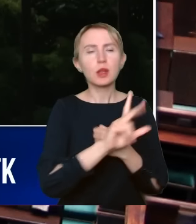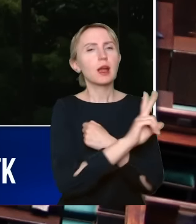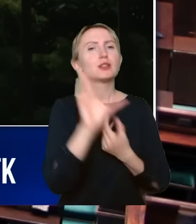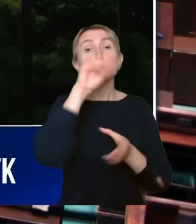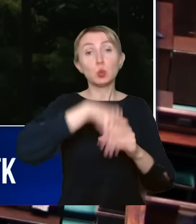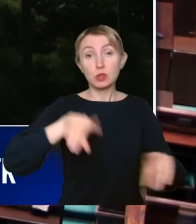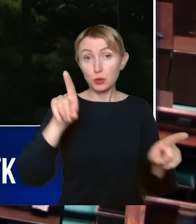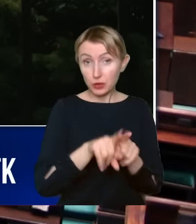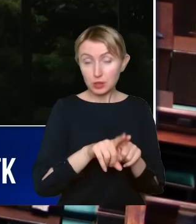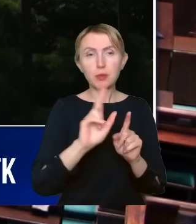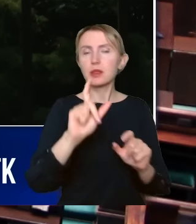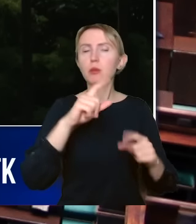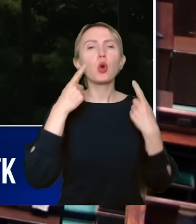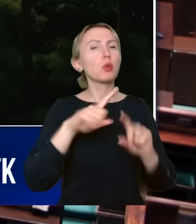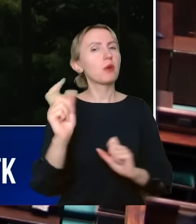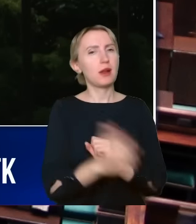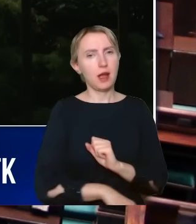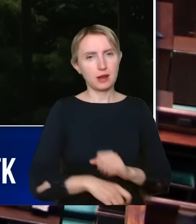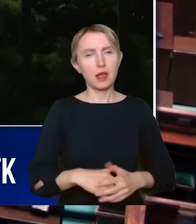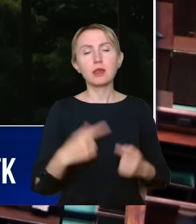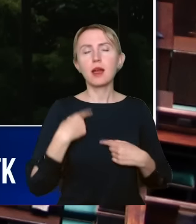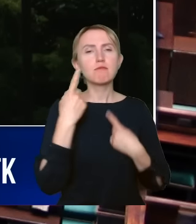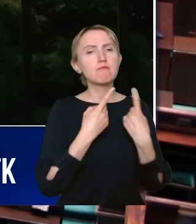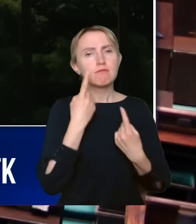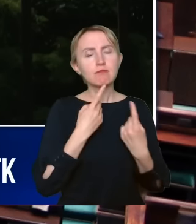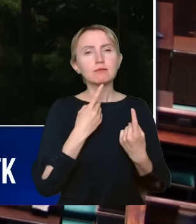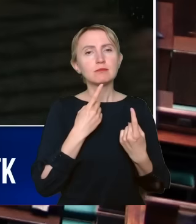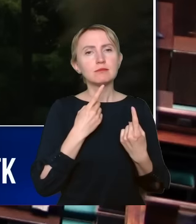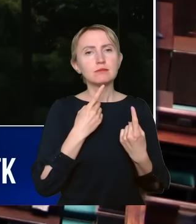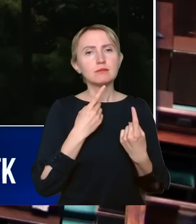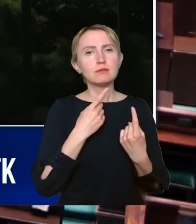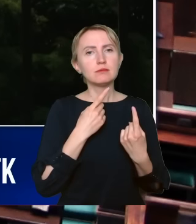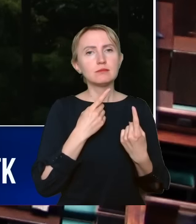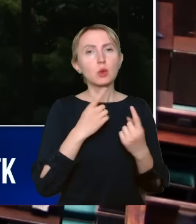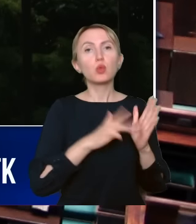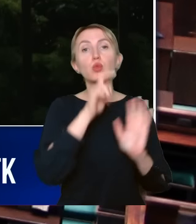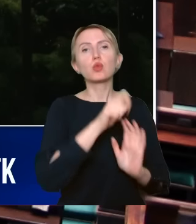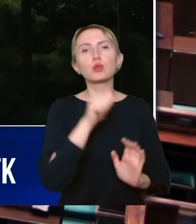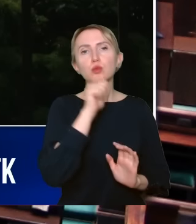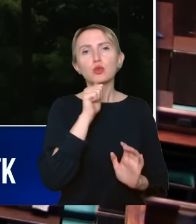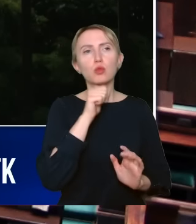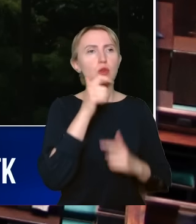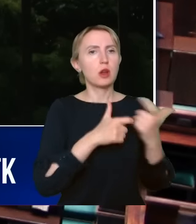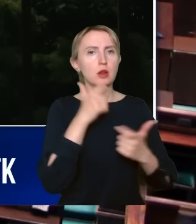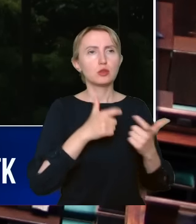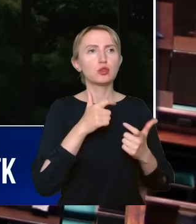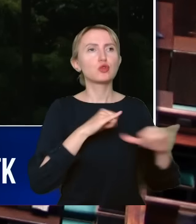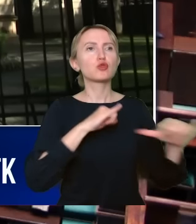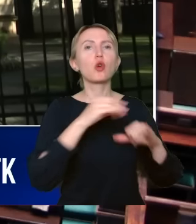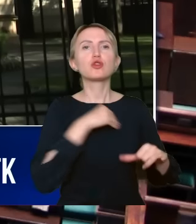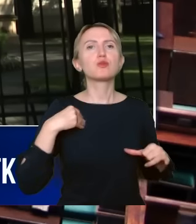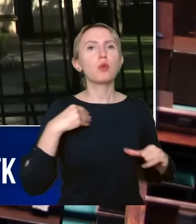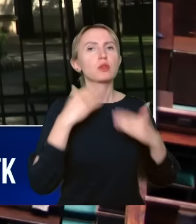będą odpowiadać karnie. Uważam, że to, co próbuje Tusk robić, czyli rządzić Polską uchwałami, czyli opiniami,